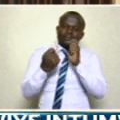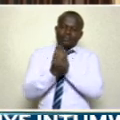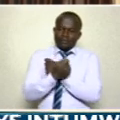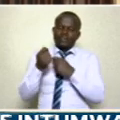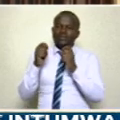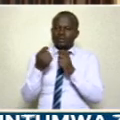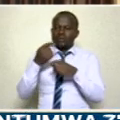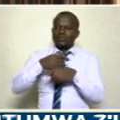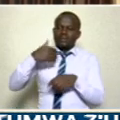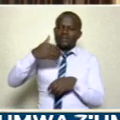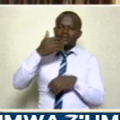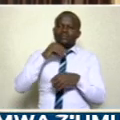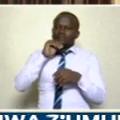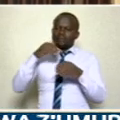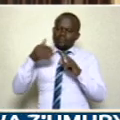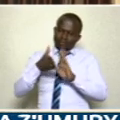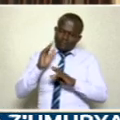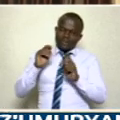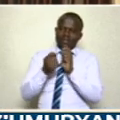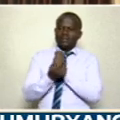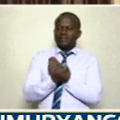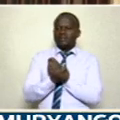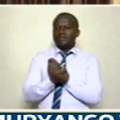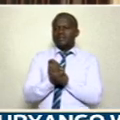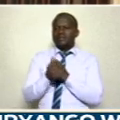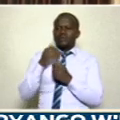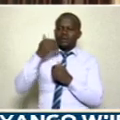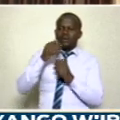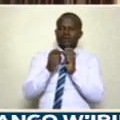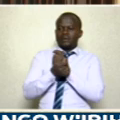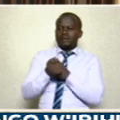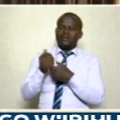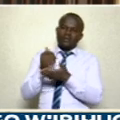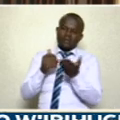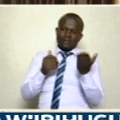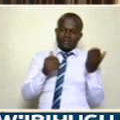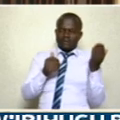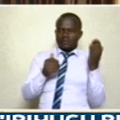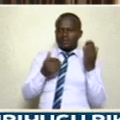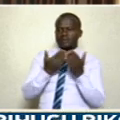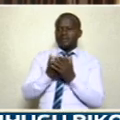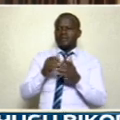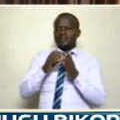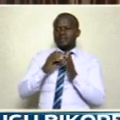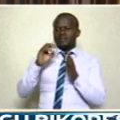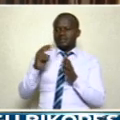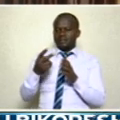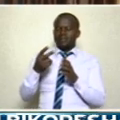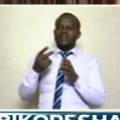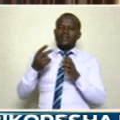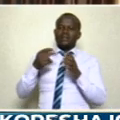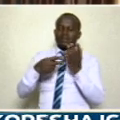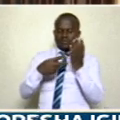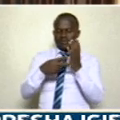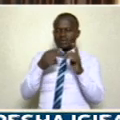ku wundi, ni urugendo, ntabwo ahita ahinduka uwo munsi. Uko bagenda bahinduka niko bazafata n'igice cya kabiri cy'imyuga, aho baziga